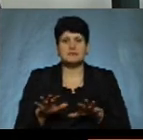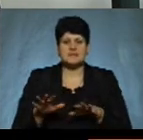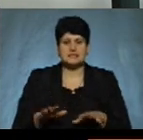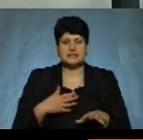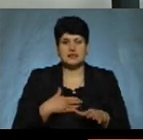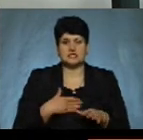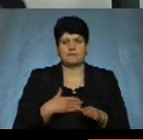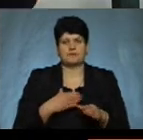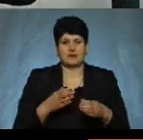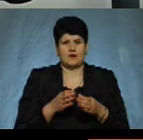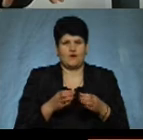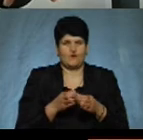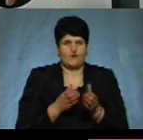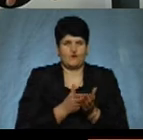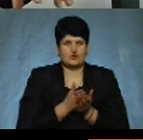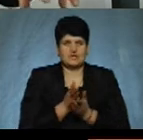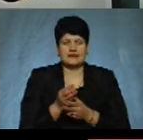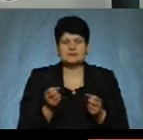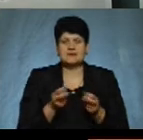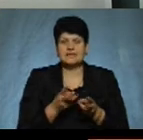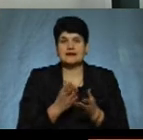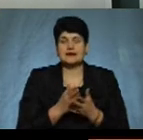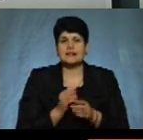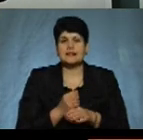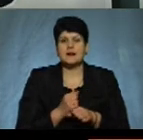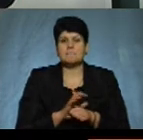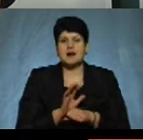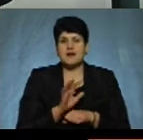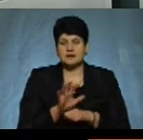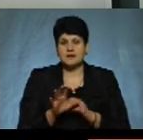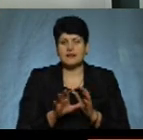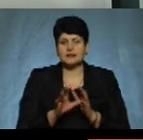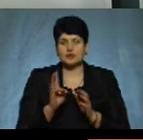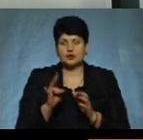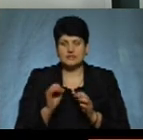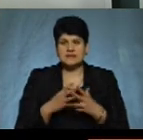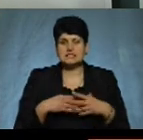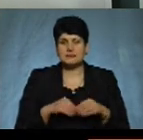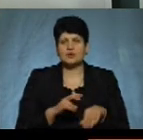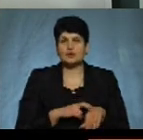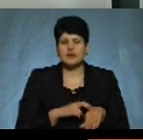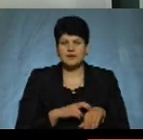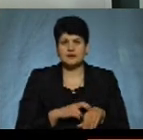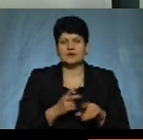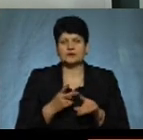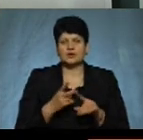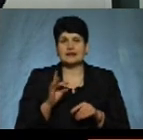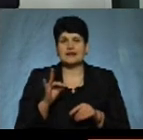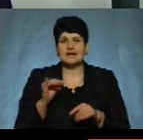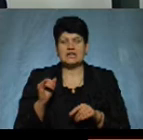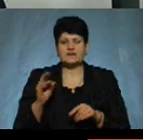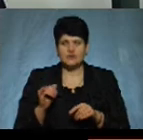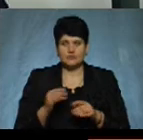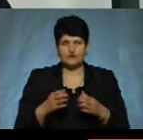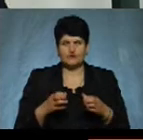вузьких спеціалістів, для направлення електронне сімейного лікаря на вторинний рівень. Далі вузький спеціаліст